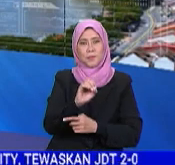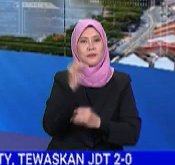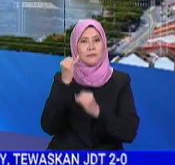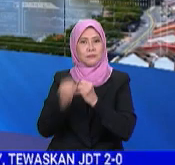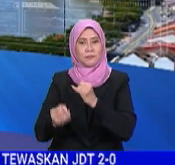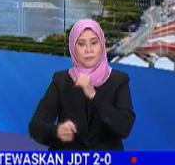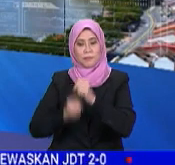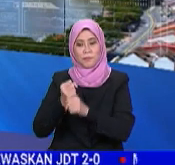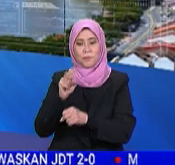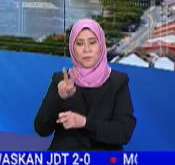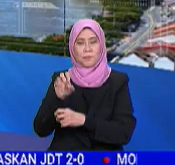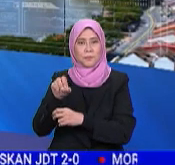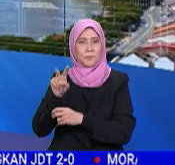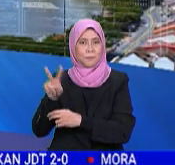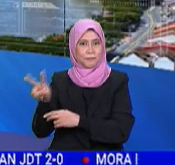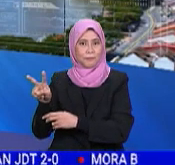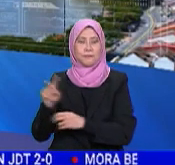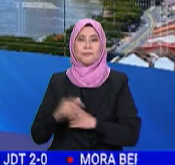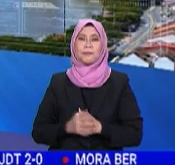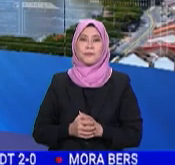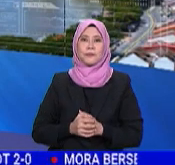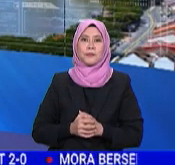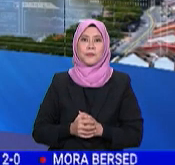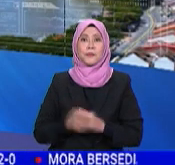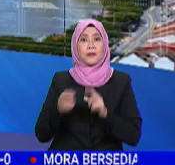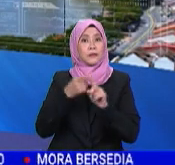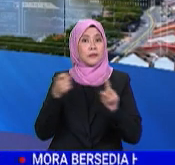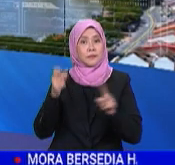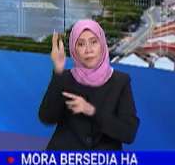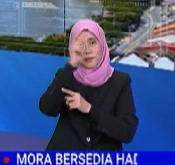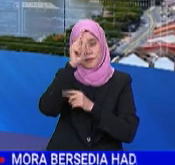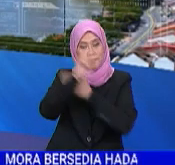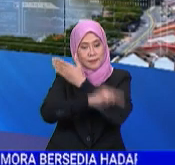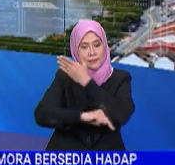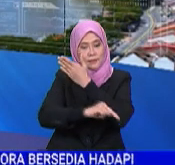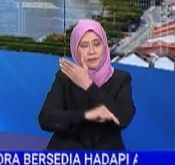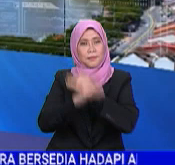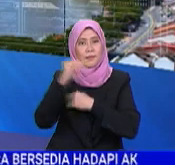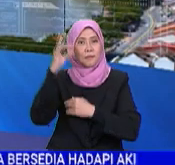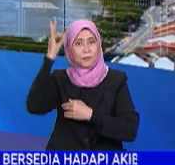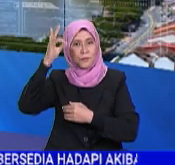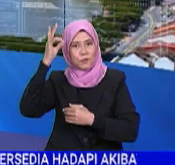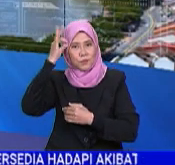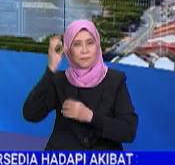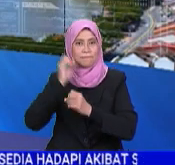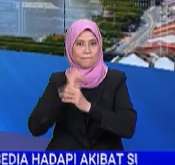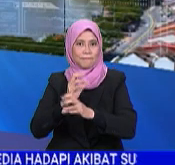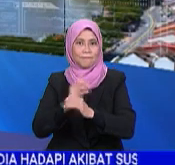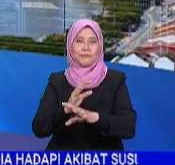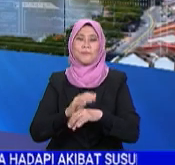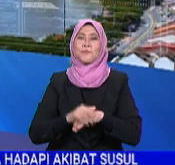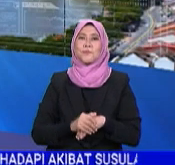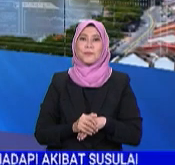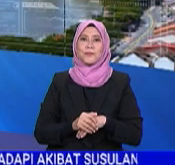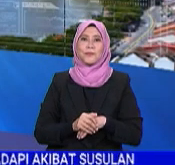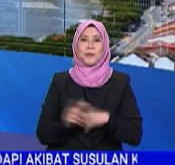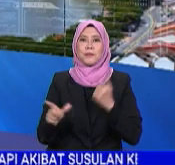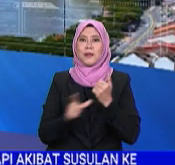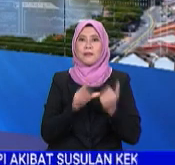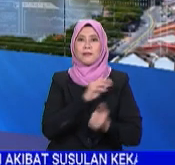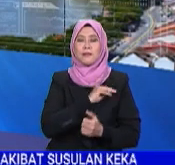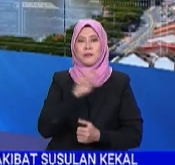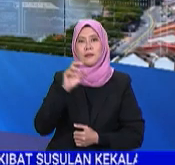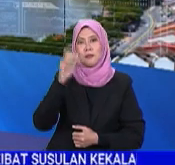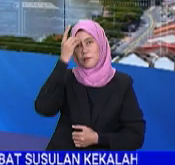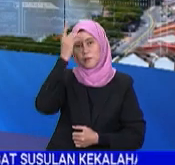Penghujung Tahun 2022 hasil inisiatif daripada kerajaan negeri dan persekutuan timbalan ketua menteri Datuk Amar awan